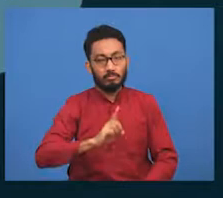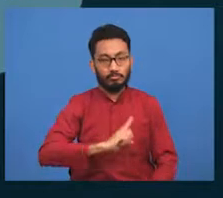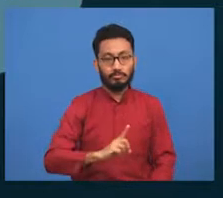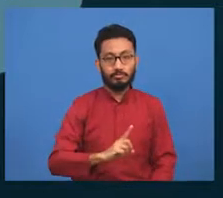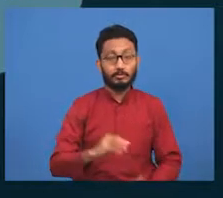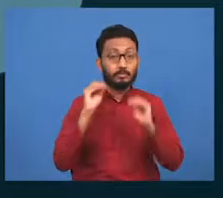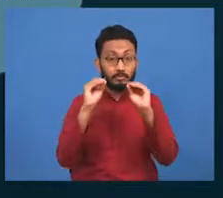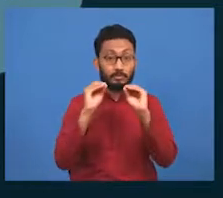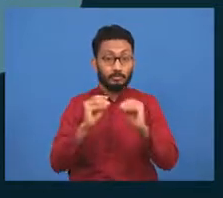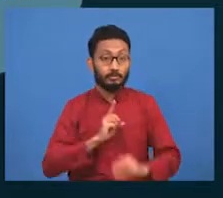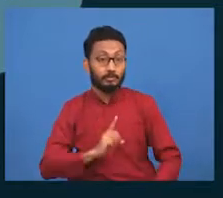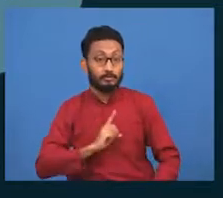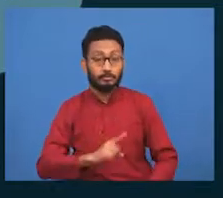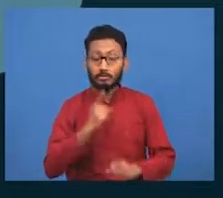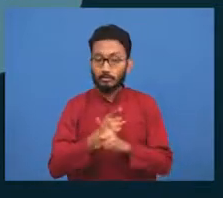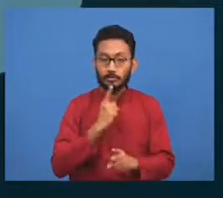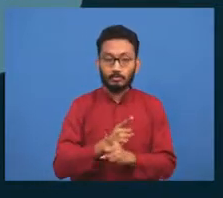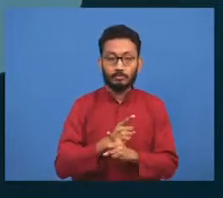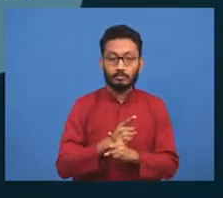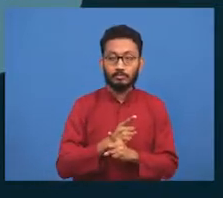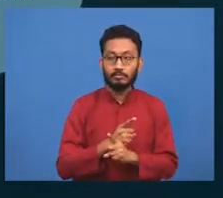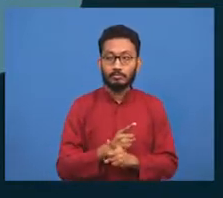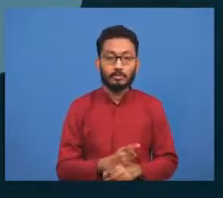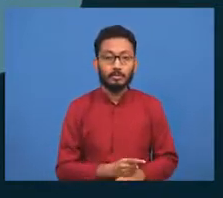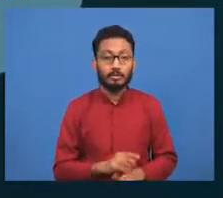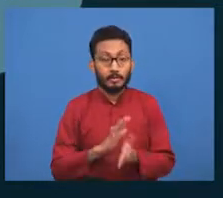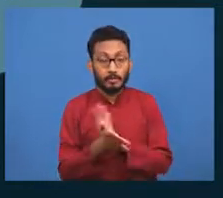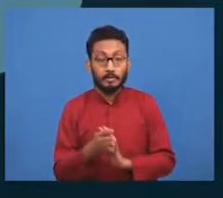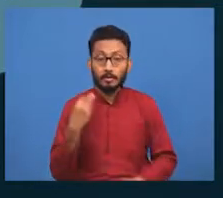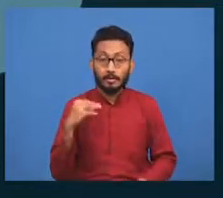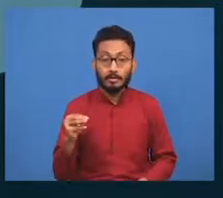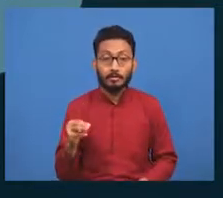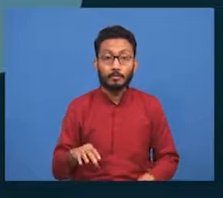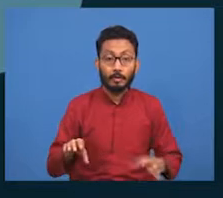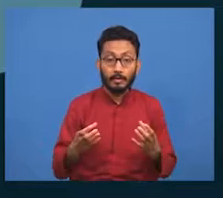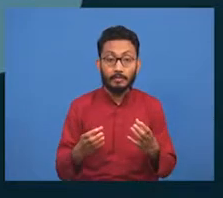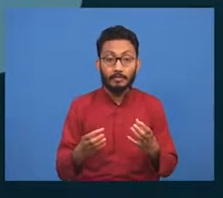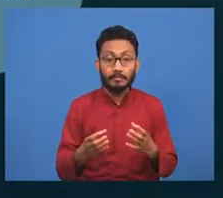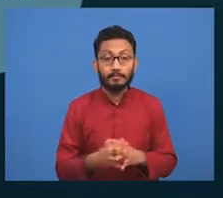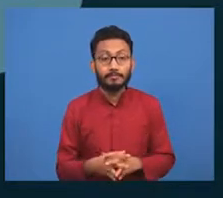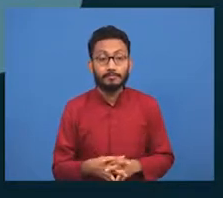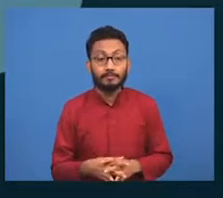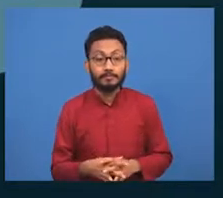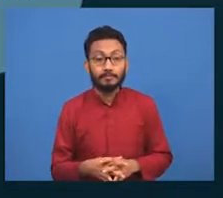yang sebenar, menyebabkan mereka melakukan tindakan yang bertentangan dengan ajaran Islam.